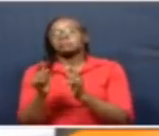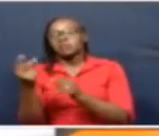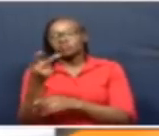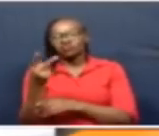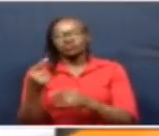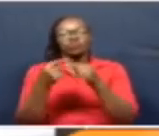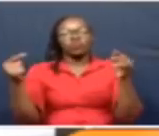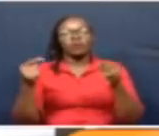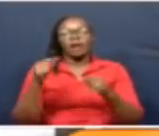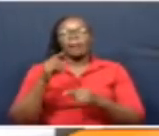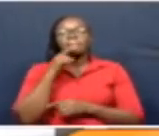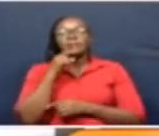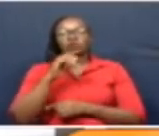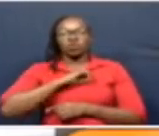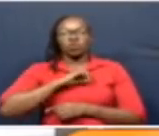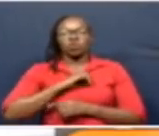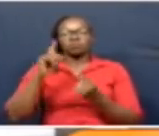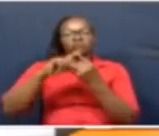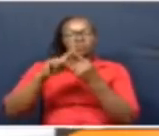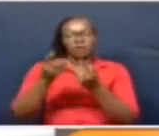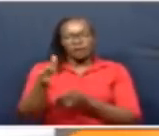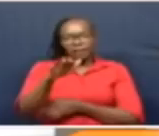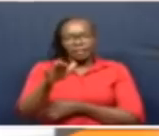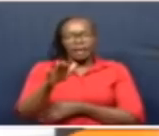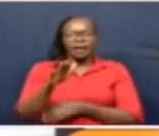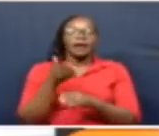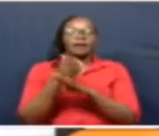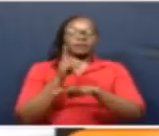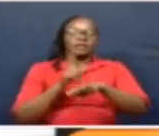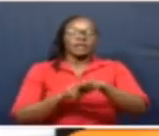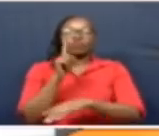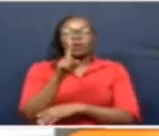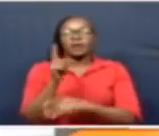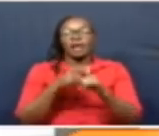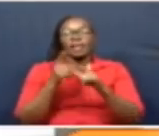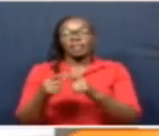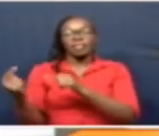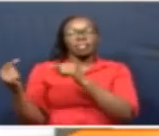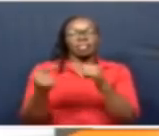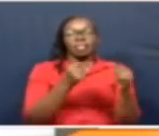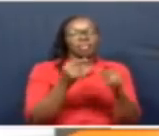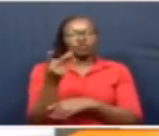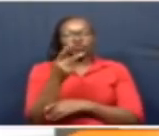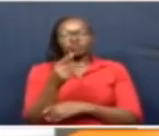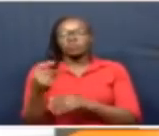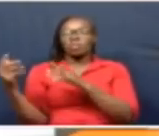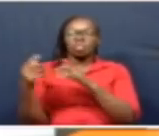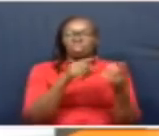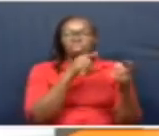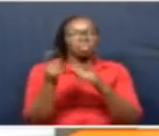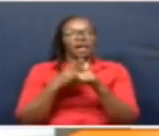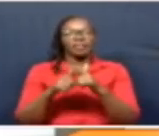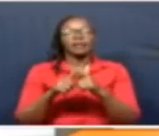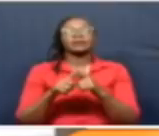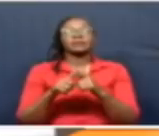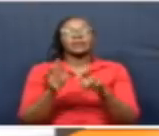rods along Likoni Road some minutes after 1 p.m. The confrontation, which led to the two arguing before hell broke